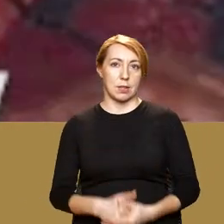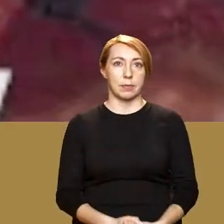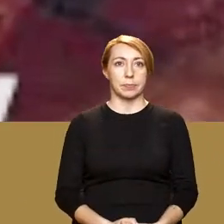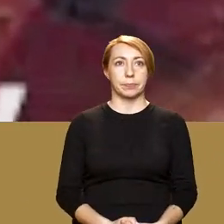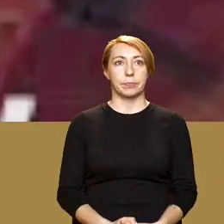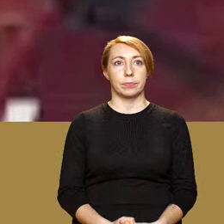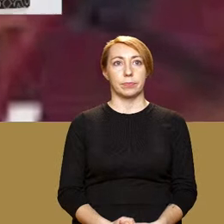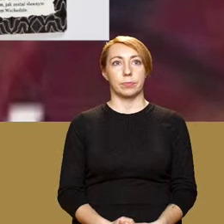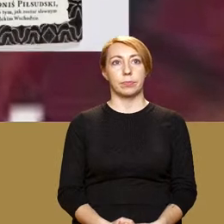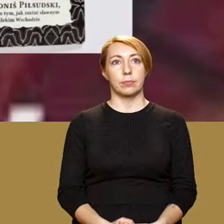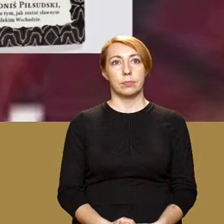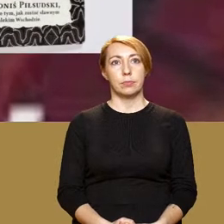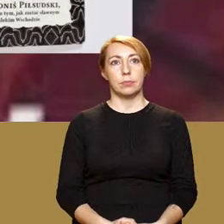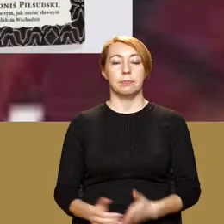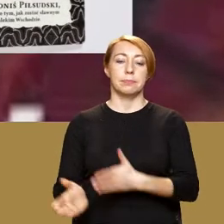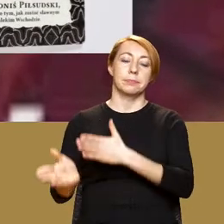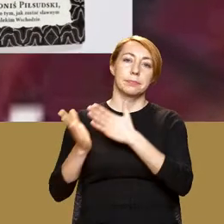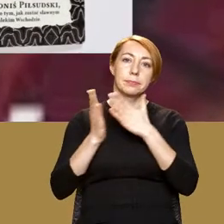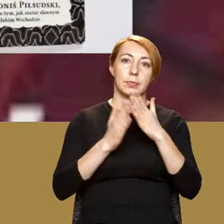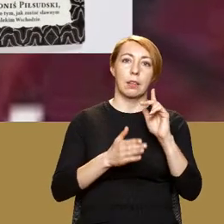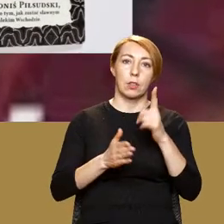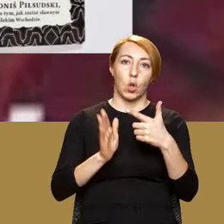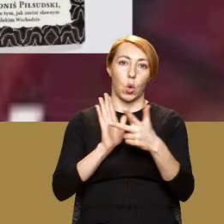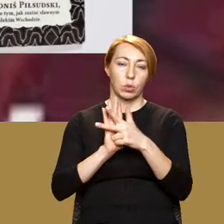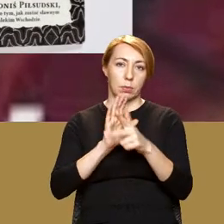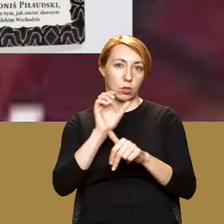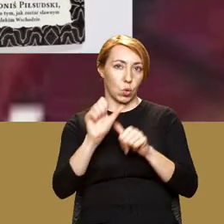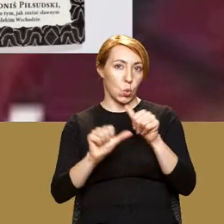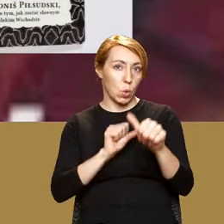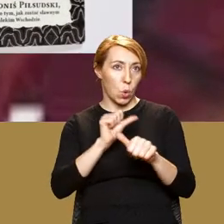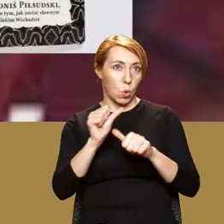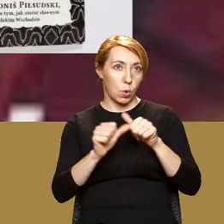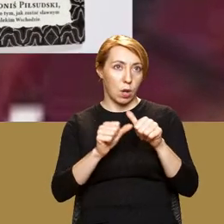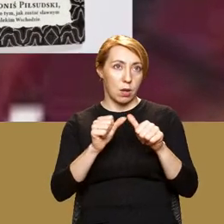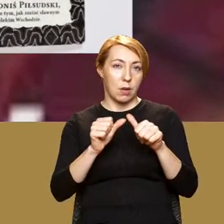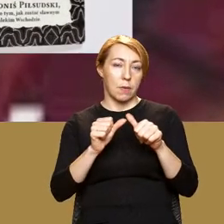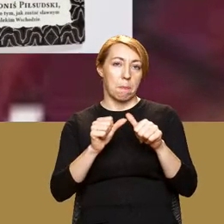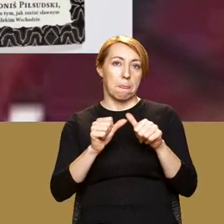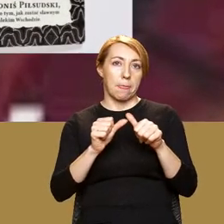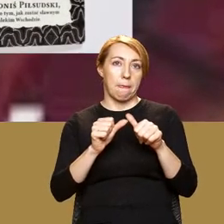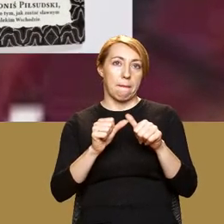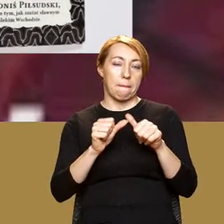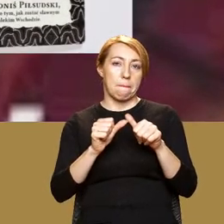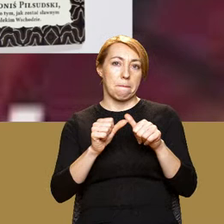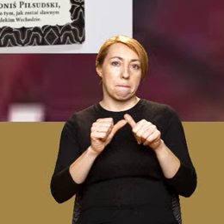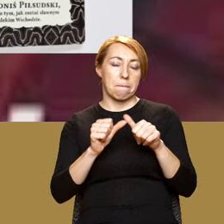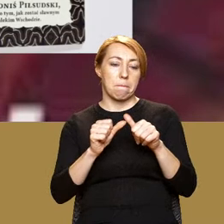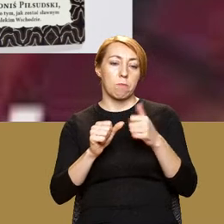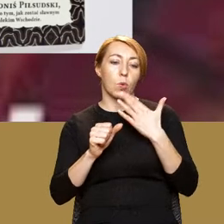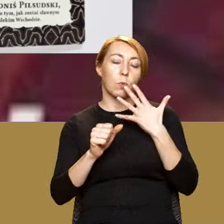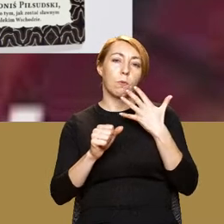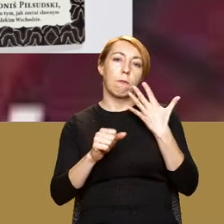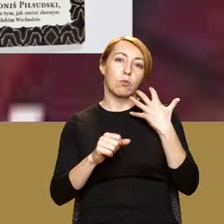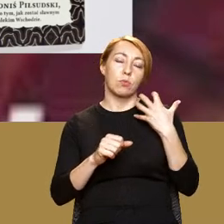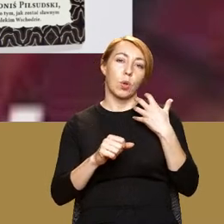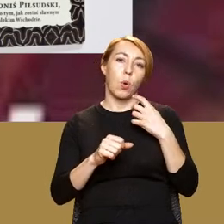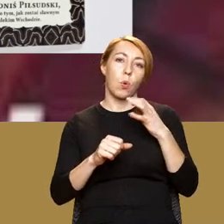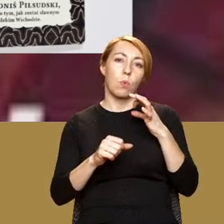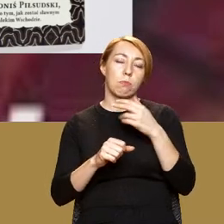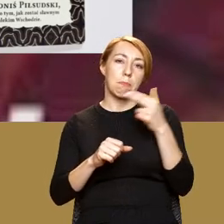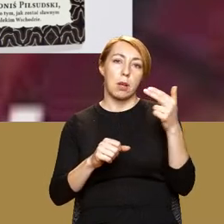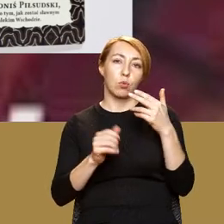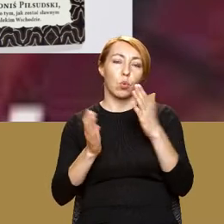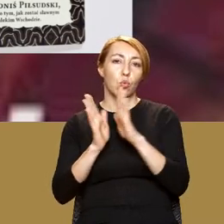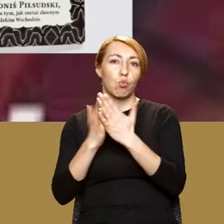I przechodzimy szybciutko do 2018 roku. To też mała, wiem o książce,